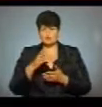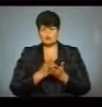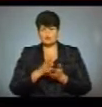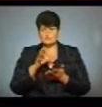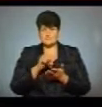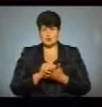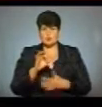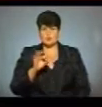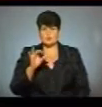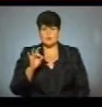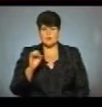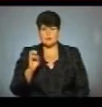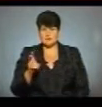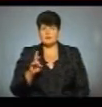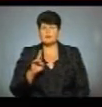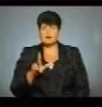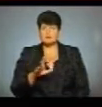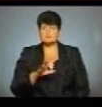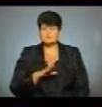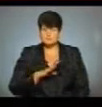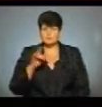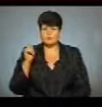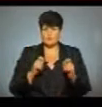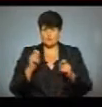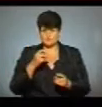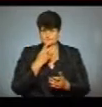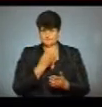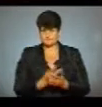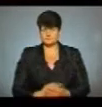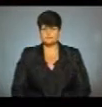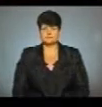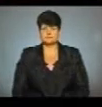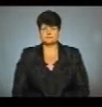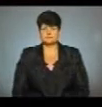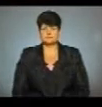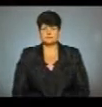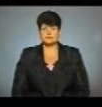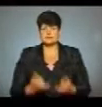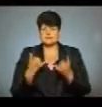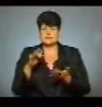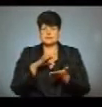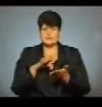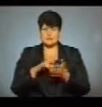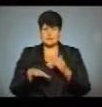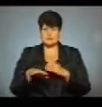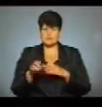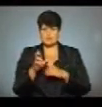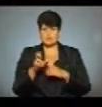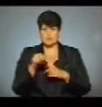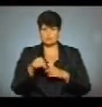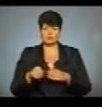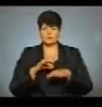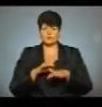зайнятості Олена Рак. Як відбувався форум, бачила Соломія Струс. Ми зараз на центральному майдані у Бережанах. Тут